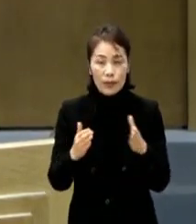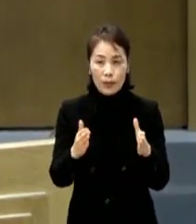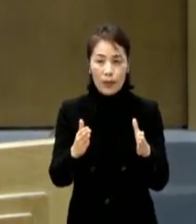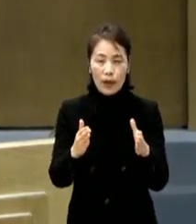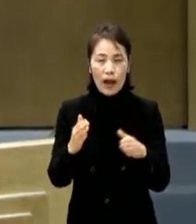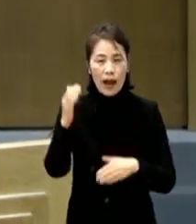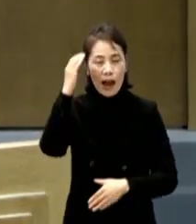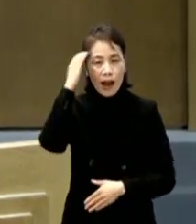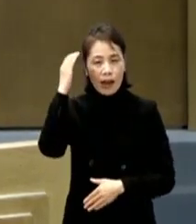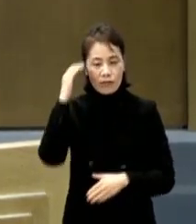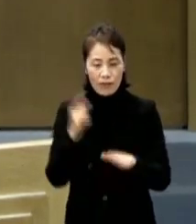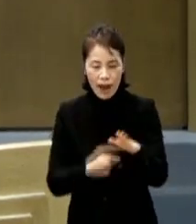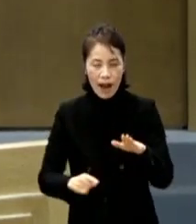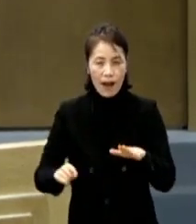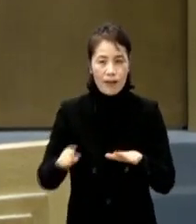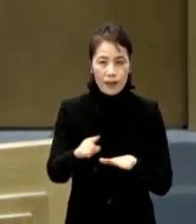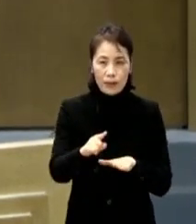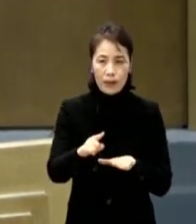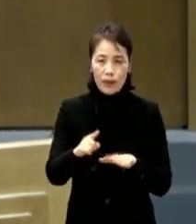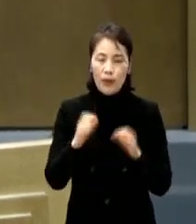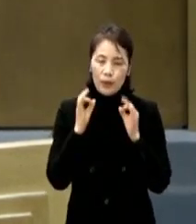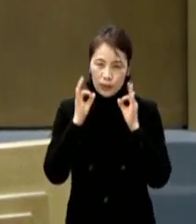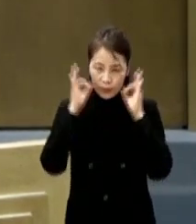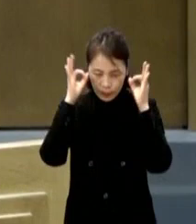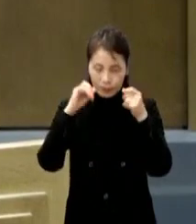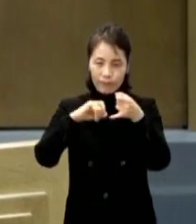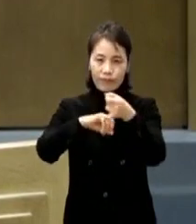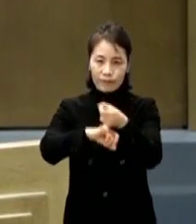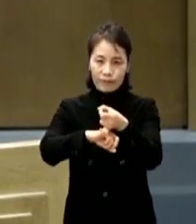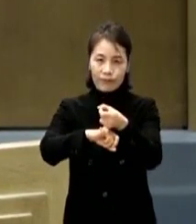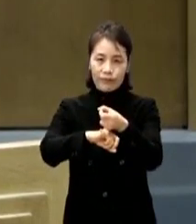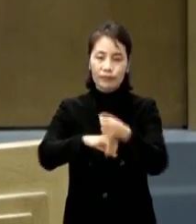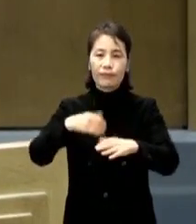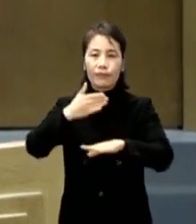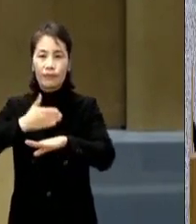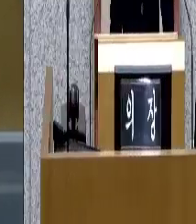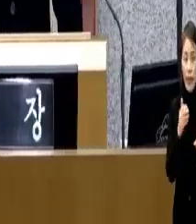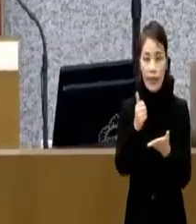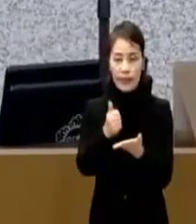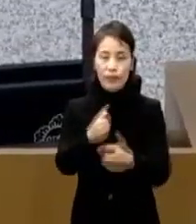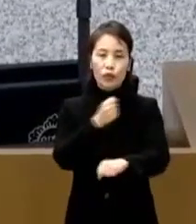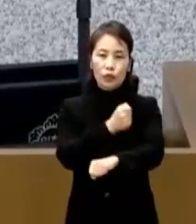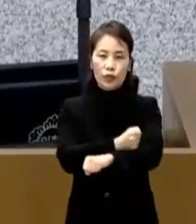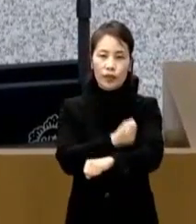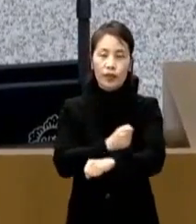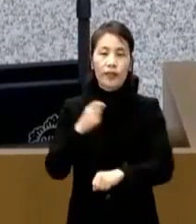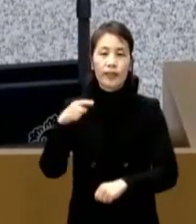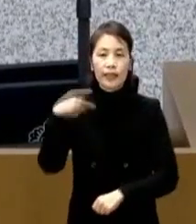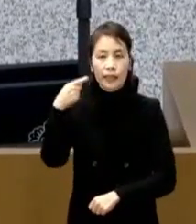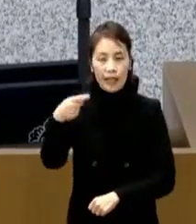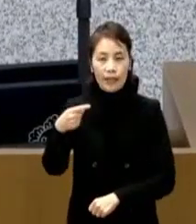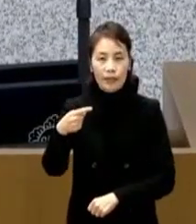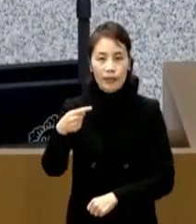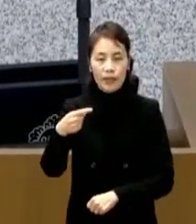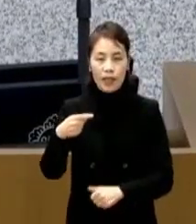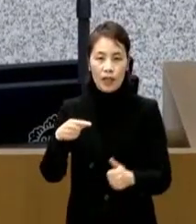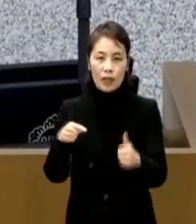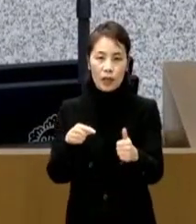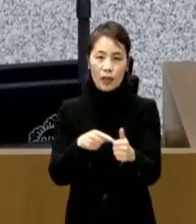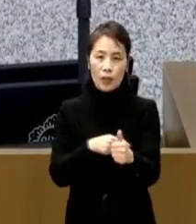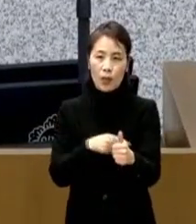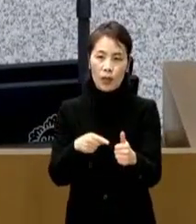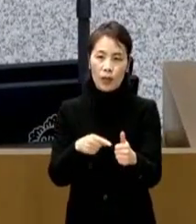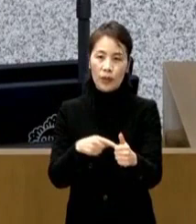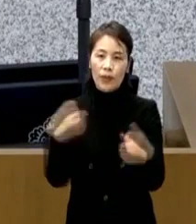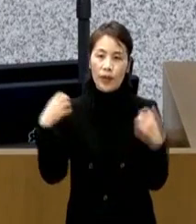리빌딩을 선도할 수 있도록 최선을 다하겠습니다. 감사합니다. 다음은 임태희 교육감 나오셔서